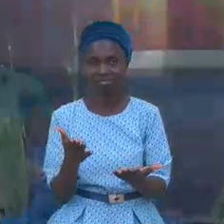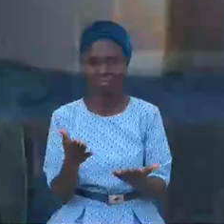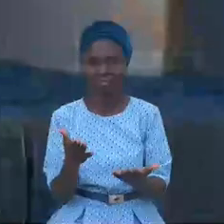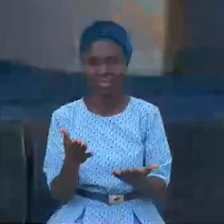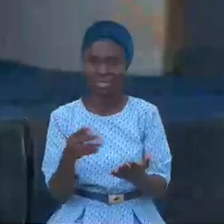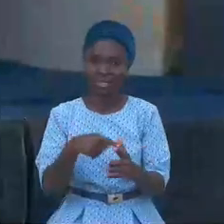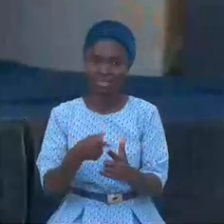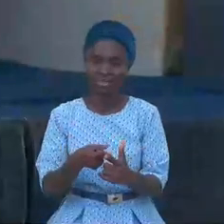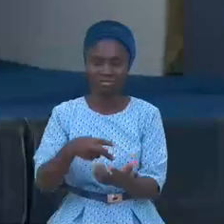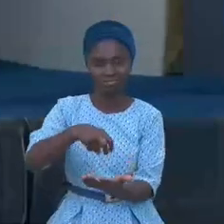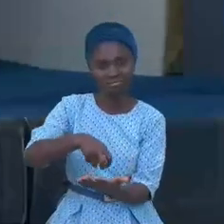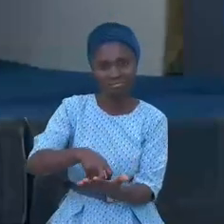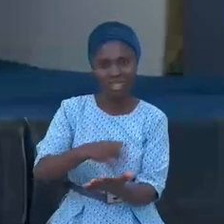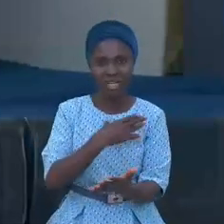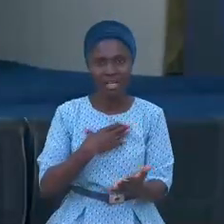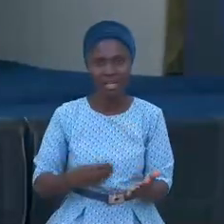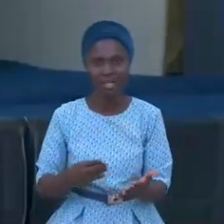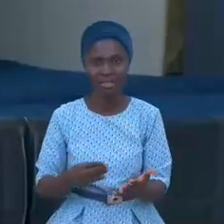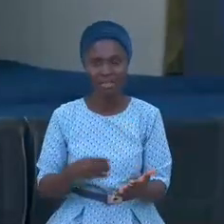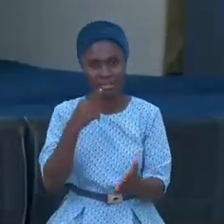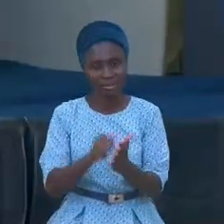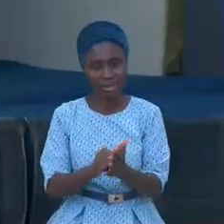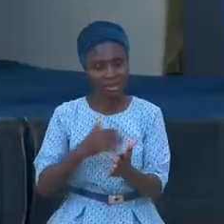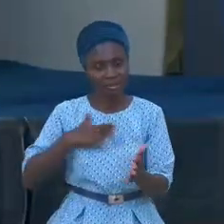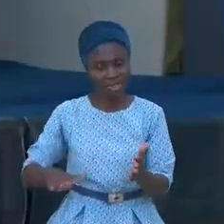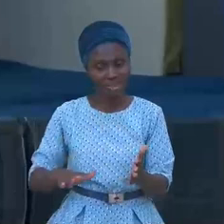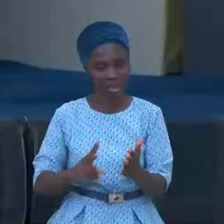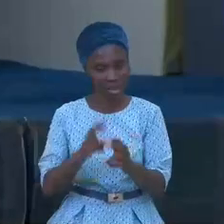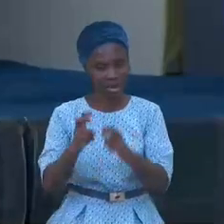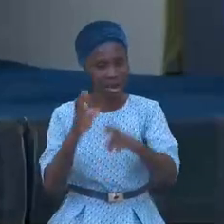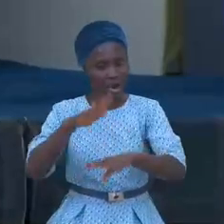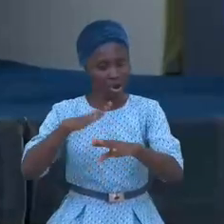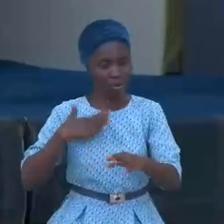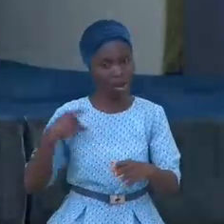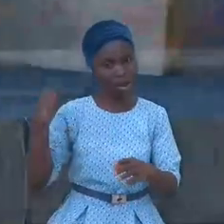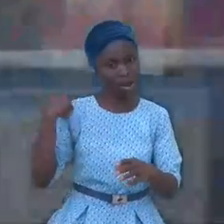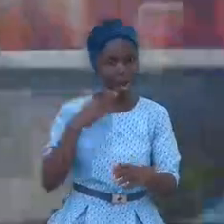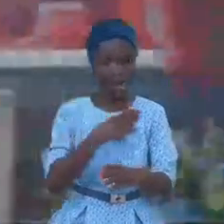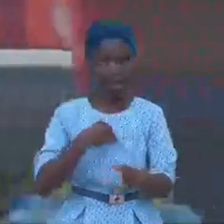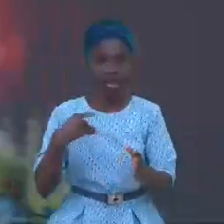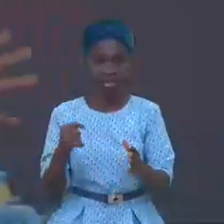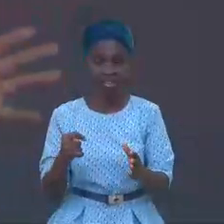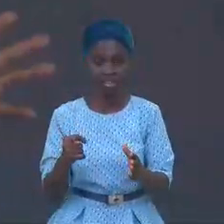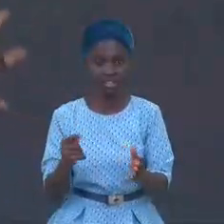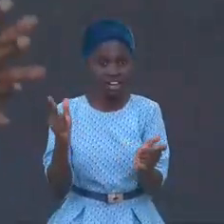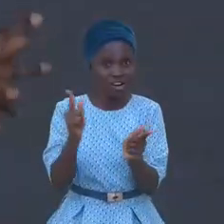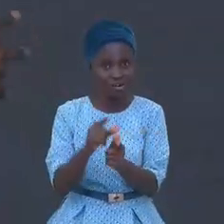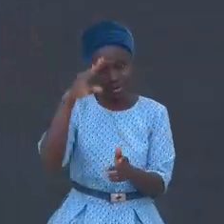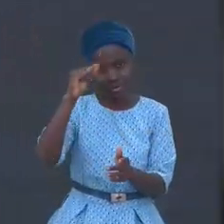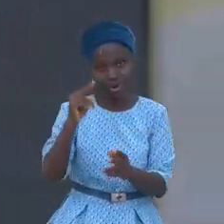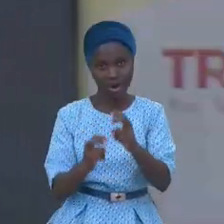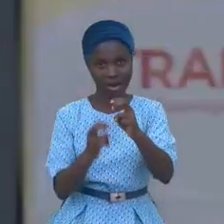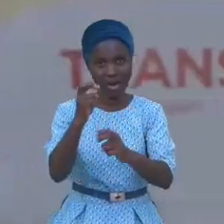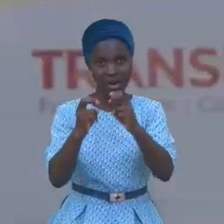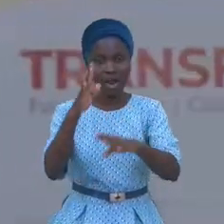se baisse un peu et dit, grimpe sur mes épaules. Et le petit garçon grimpe sur les épaules de